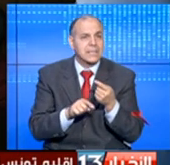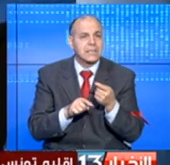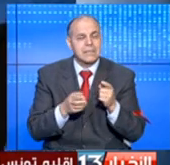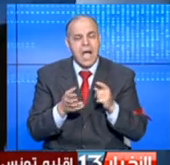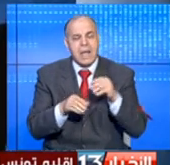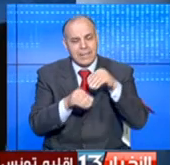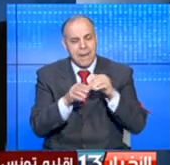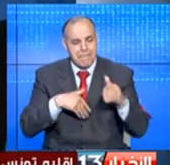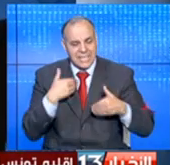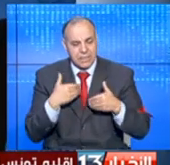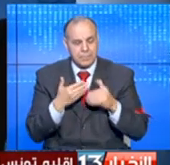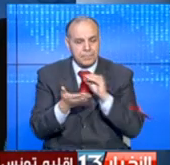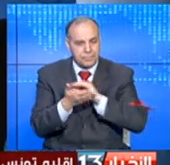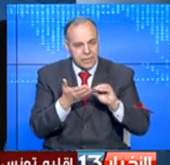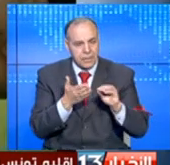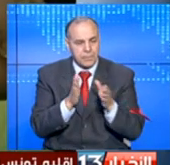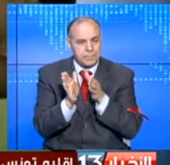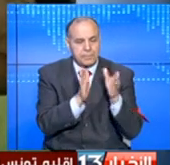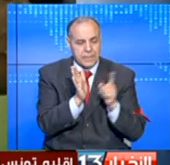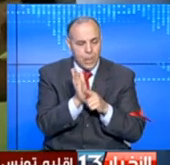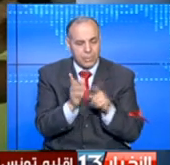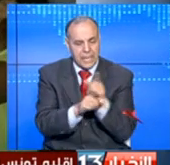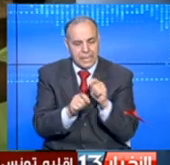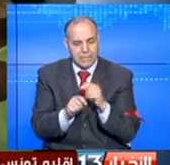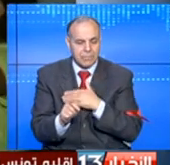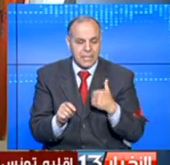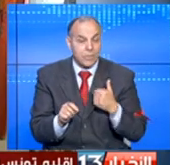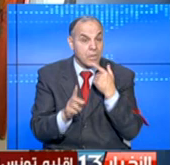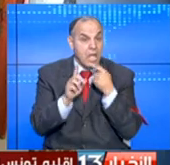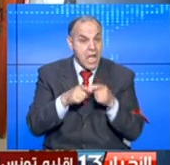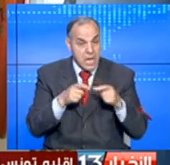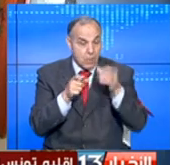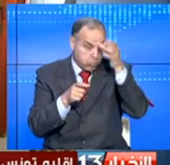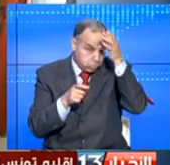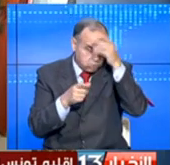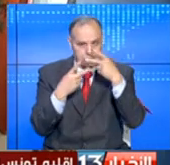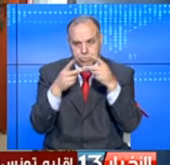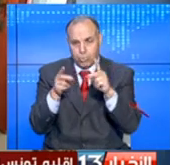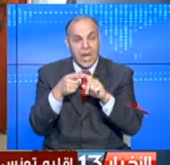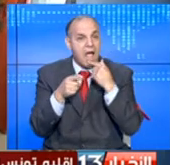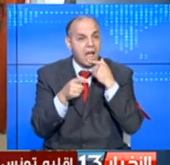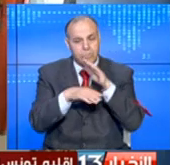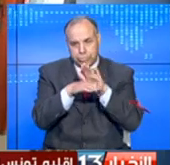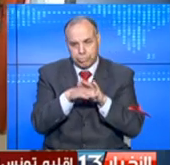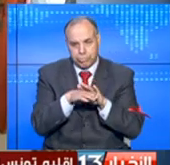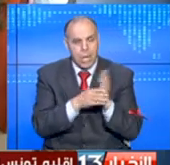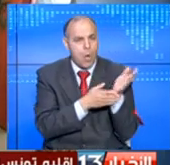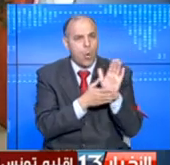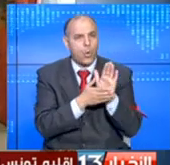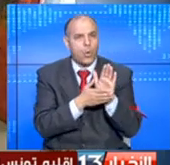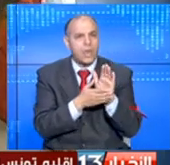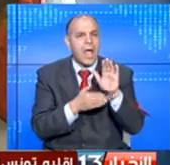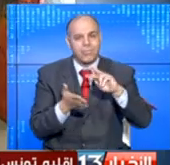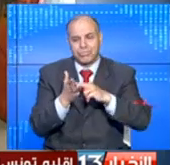الفنيه والمكتبات مع اعتماد بروتوكول صحي خاص اللجنه العلميه سمحت كذلك بتامين بعض العروض وبثها